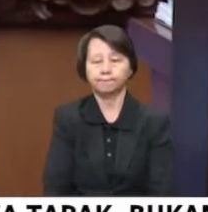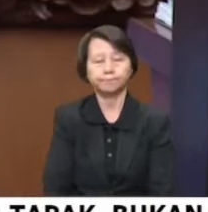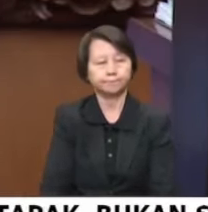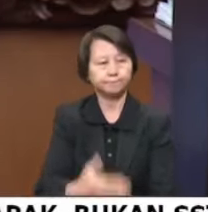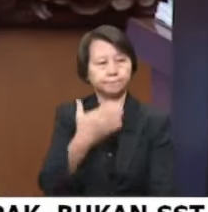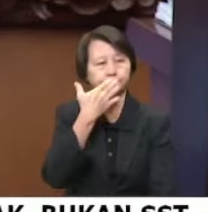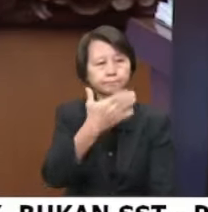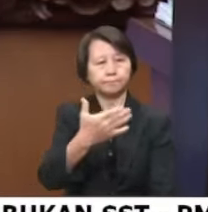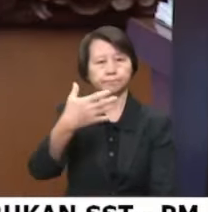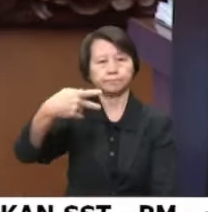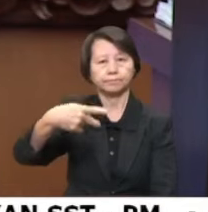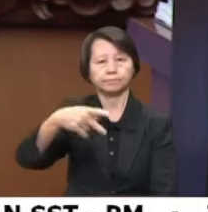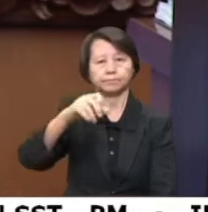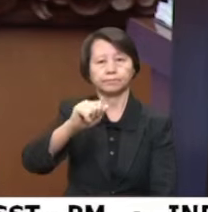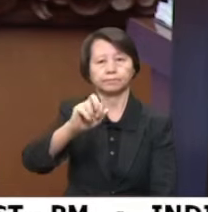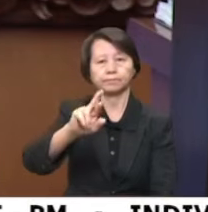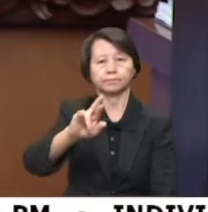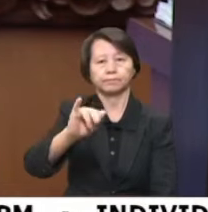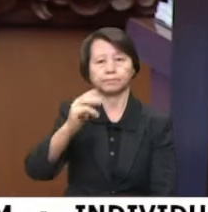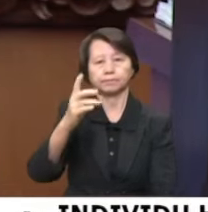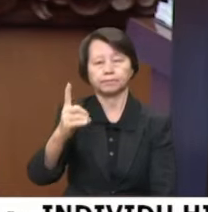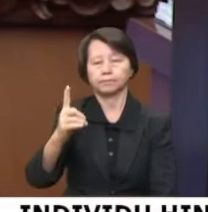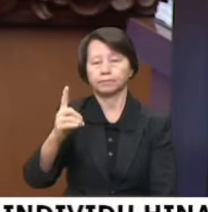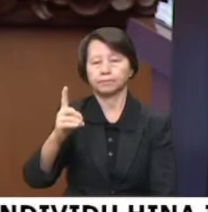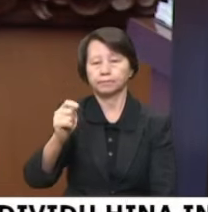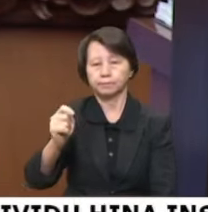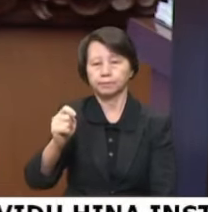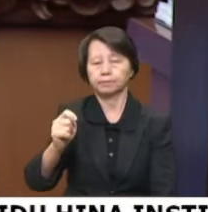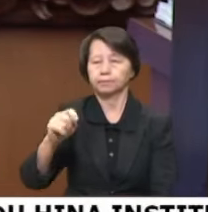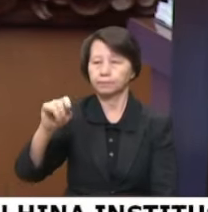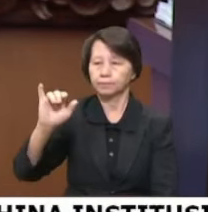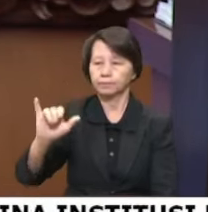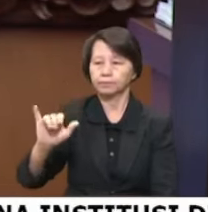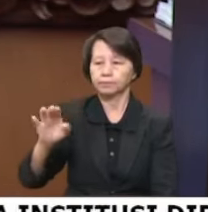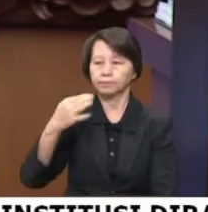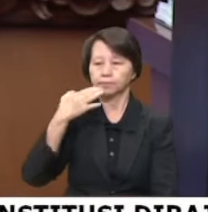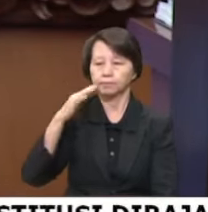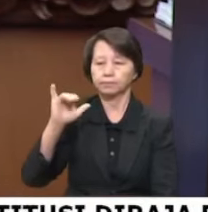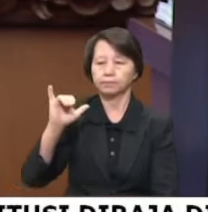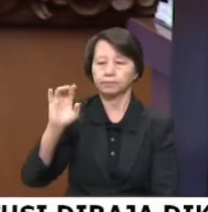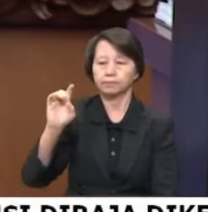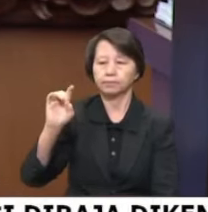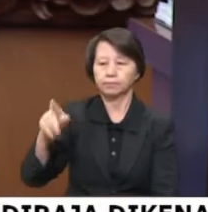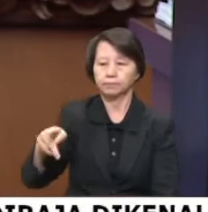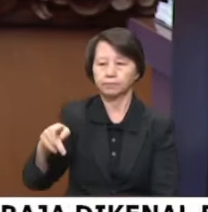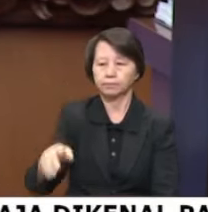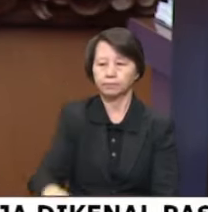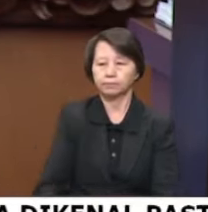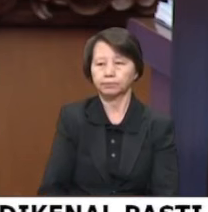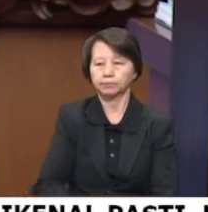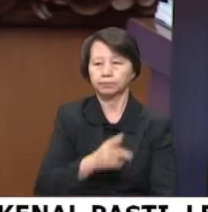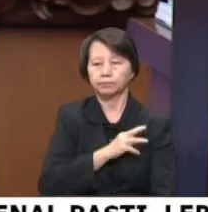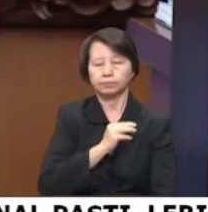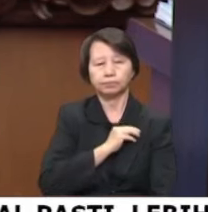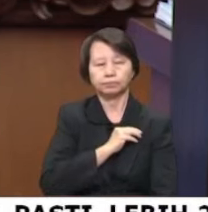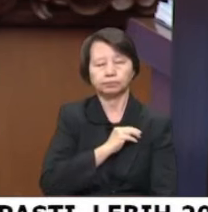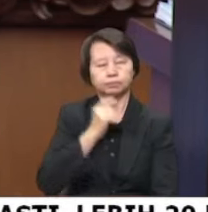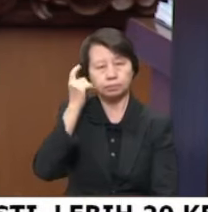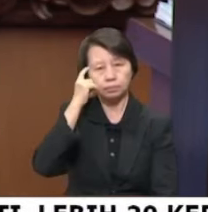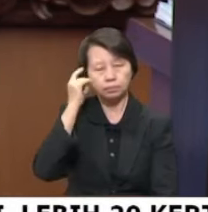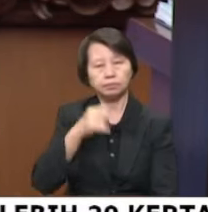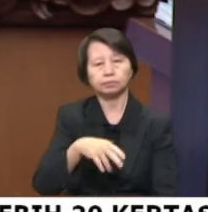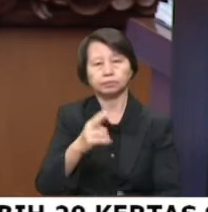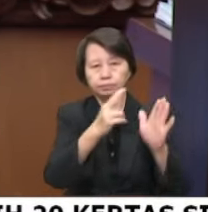Terima kasih Puan Yang di-Pertua, terima kasih Yang Berhormat. Kementerian berpandangan bahawa